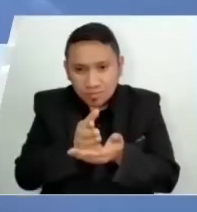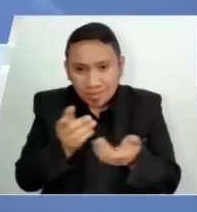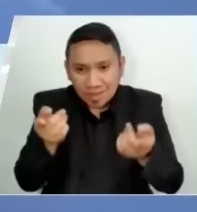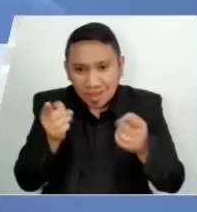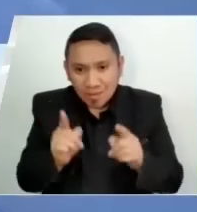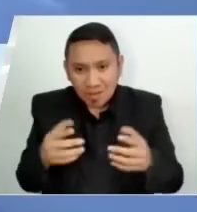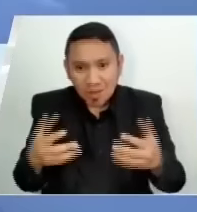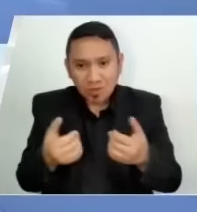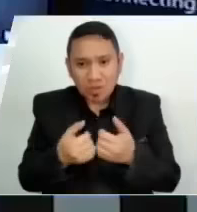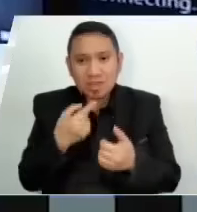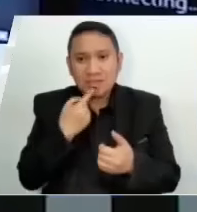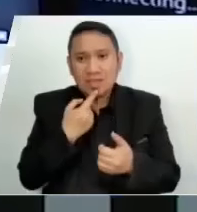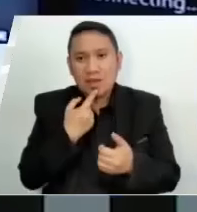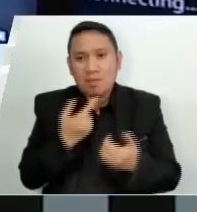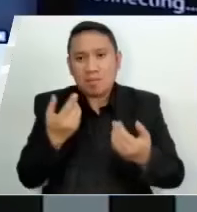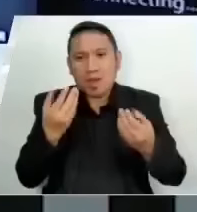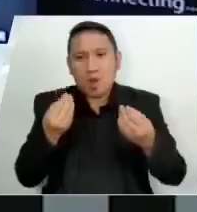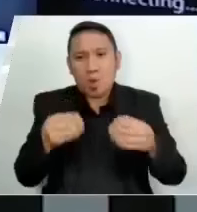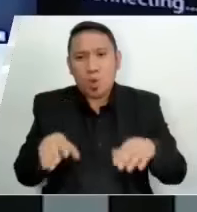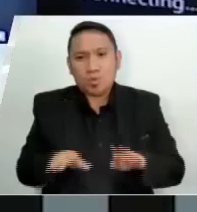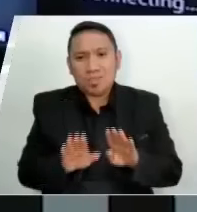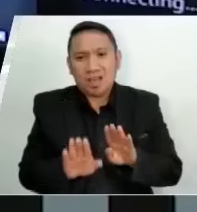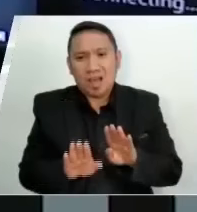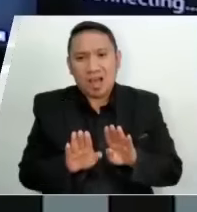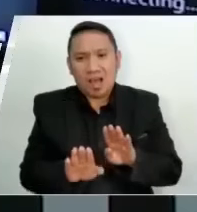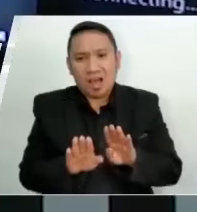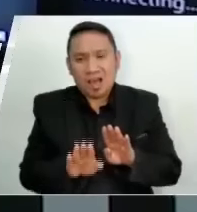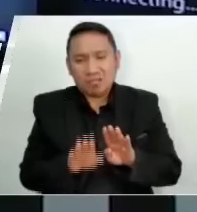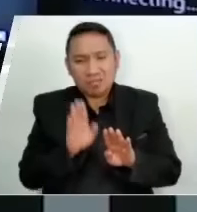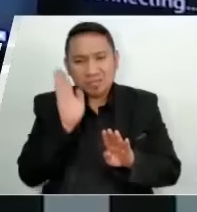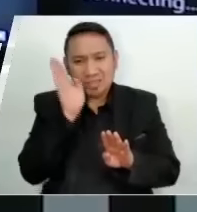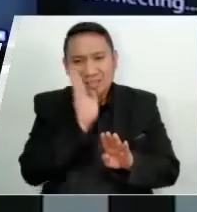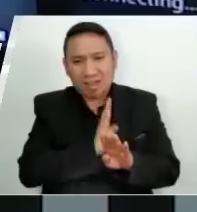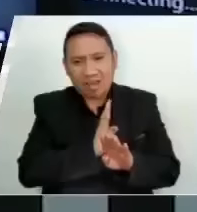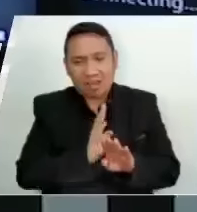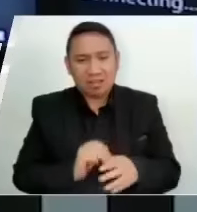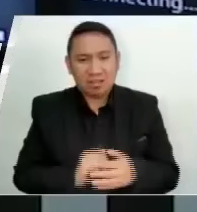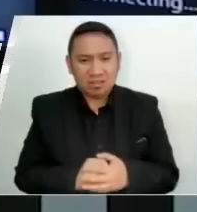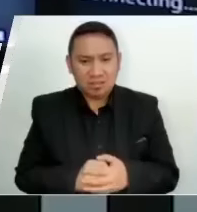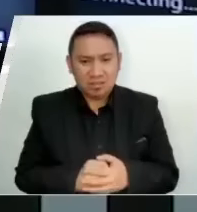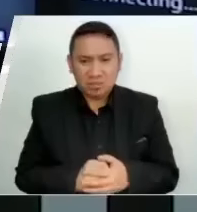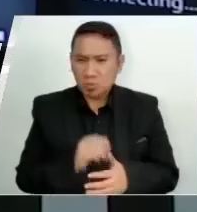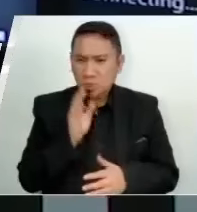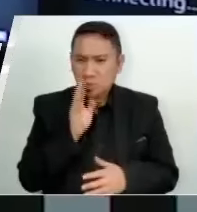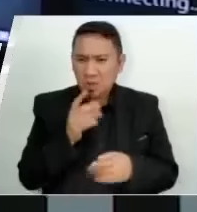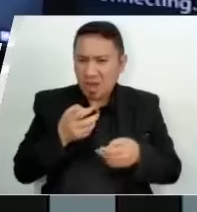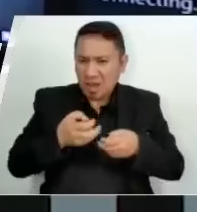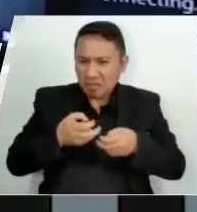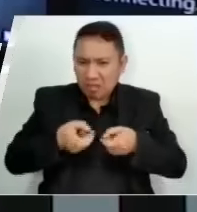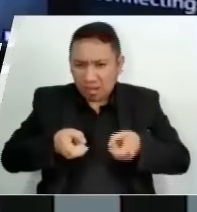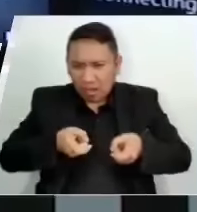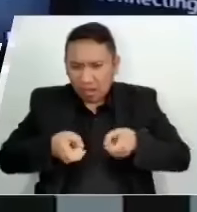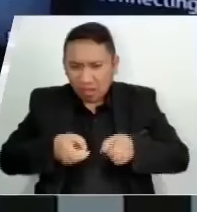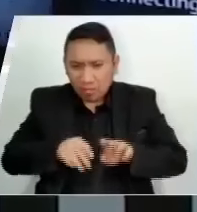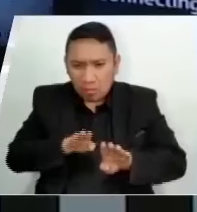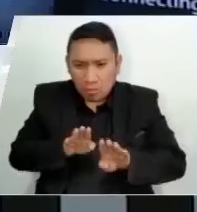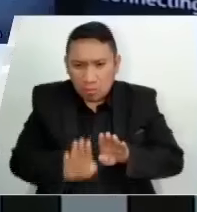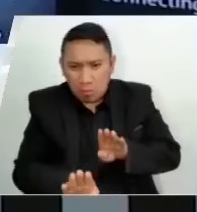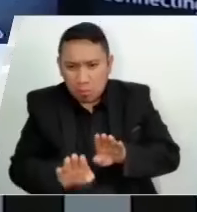preno ang trailer truck. Ang sabi ng driver, nawalan daw ng control yung brake